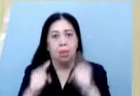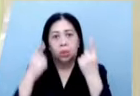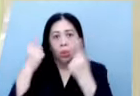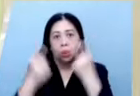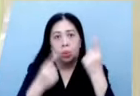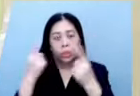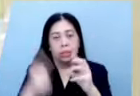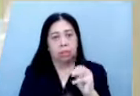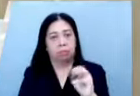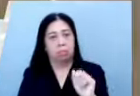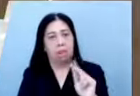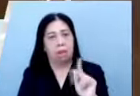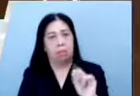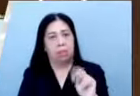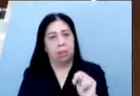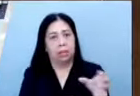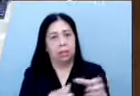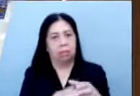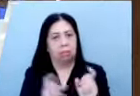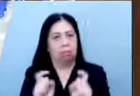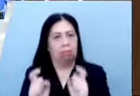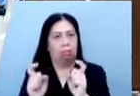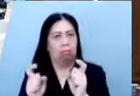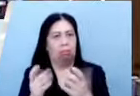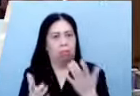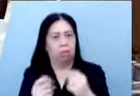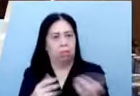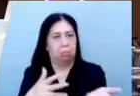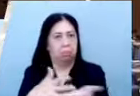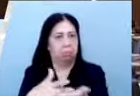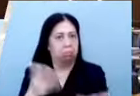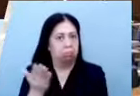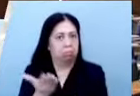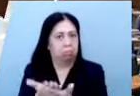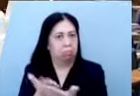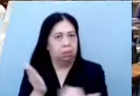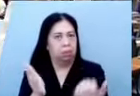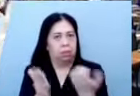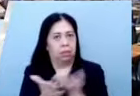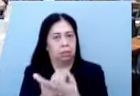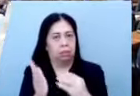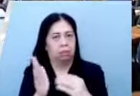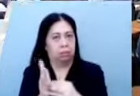sa ginagawang paghahabol, magsisingit pa ng iba pang economic amendments bukod sa